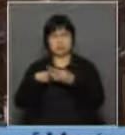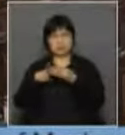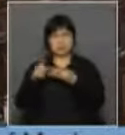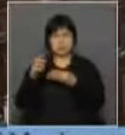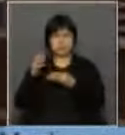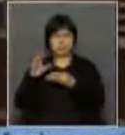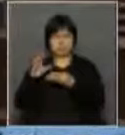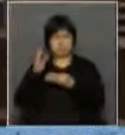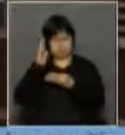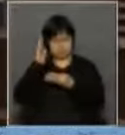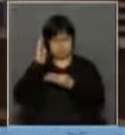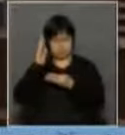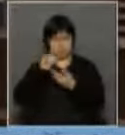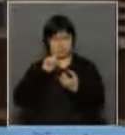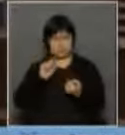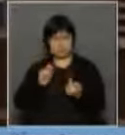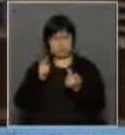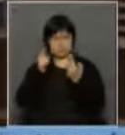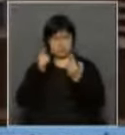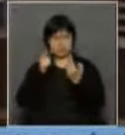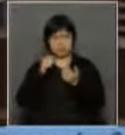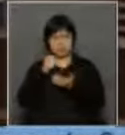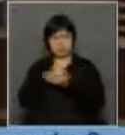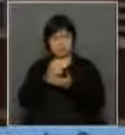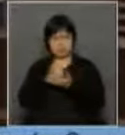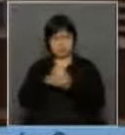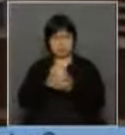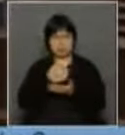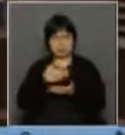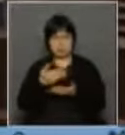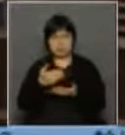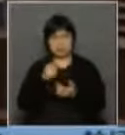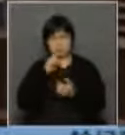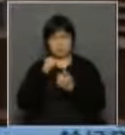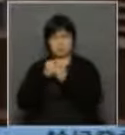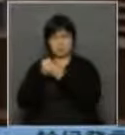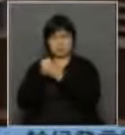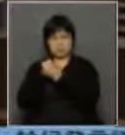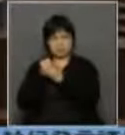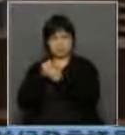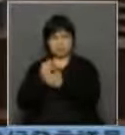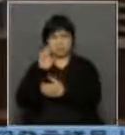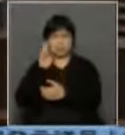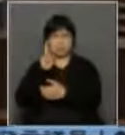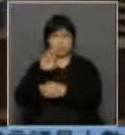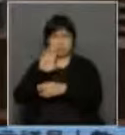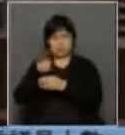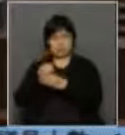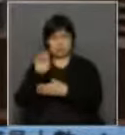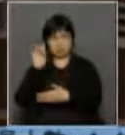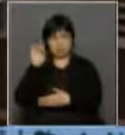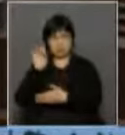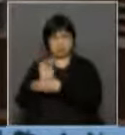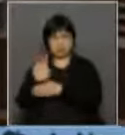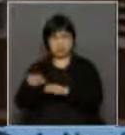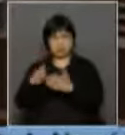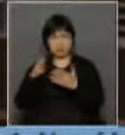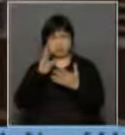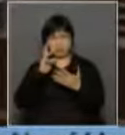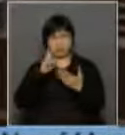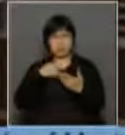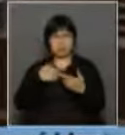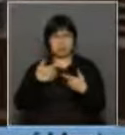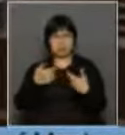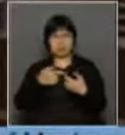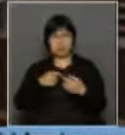咧係有討論嗰個發牌嘅情況，亦都有一路嘅支持佢哋，包括佢哋最早期，我記得一個好開心嘅 party， 一個 poolside